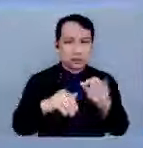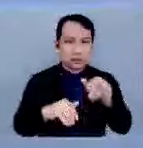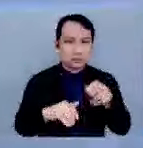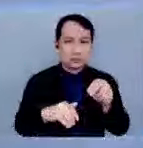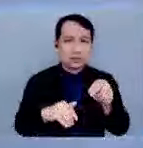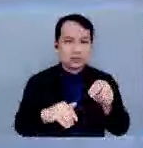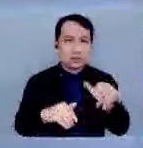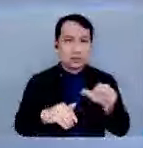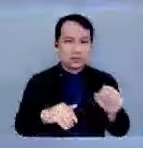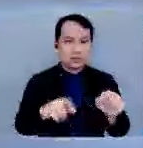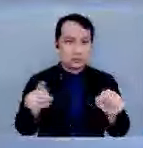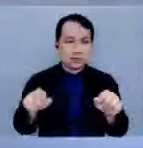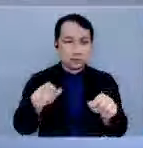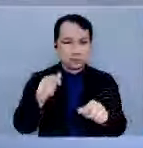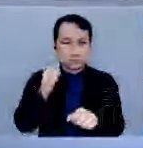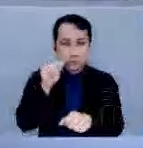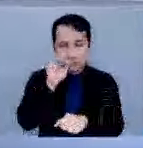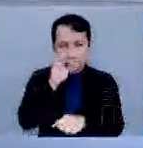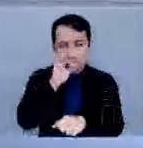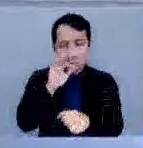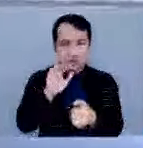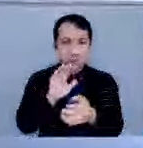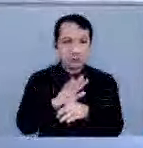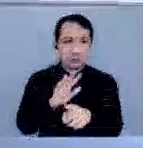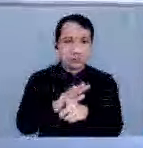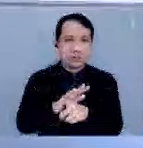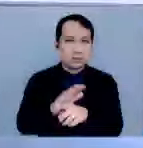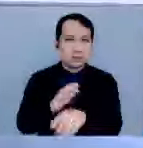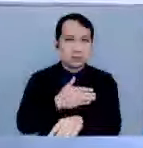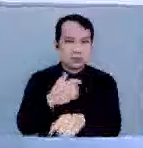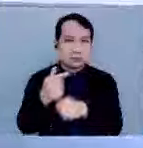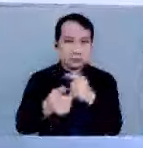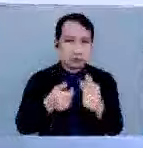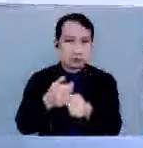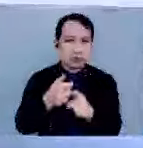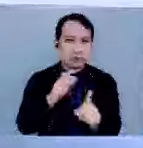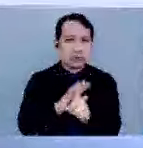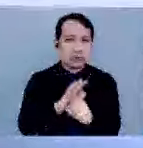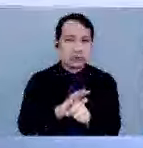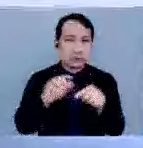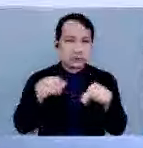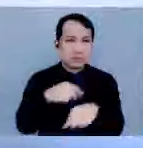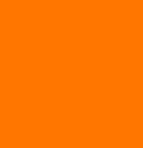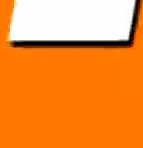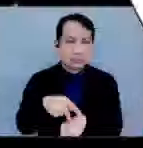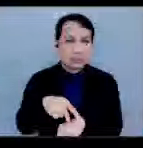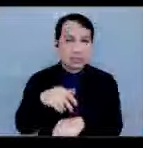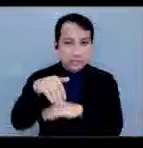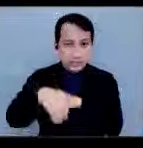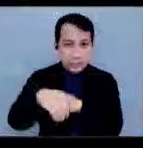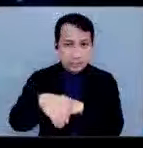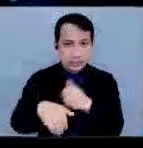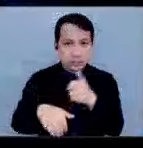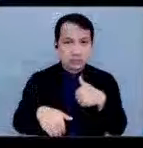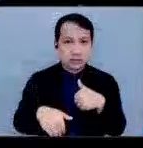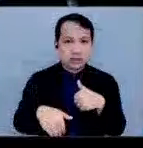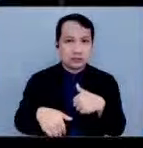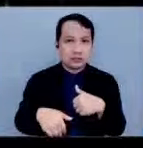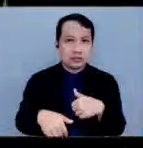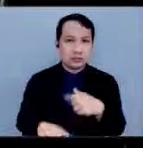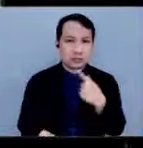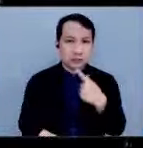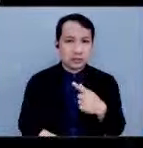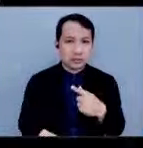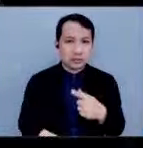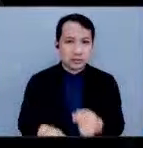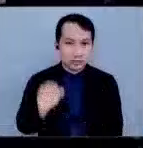kanyang Pinoy fans para sa concert ng global pop icon sa Pilipinas kagabi. Nag-transform into a 90s